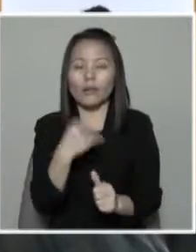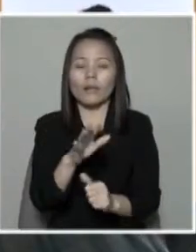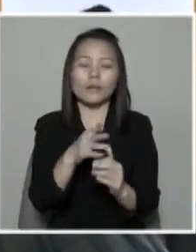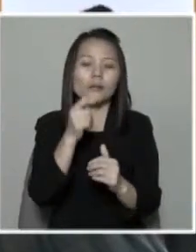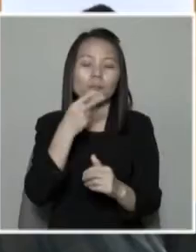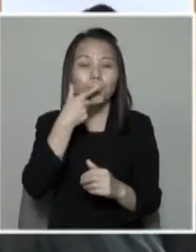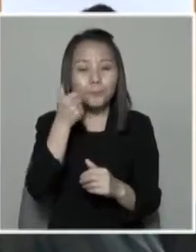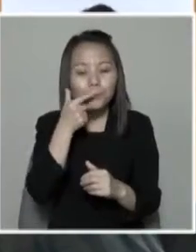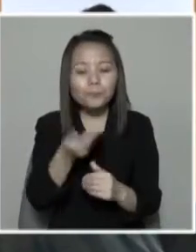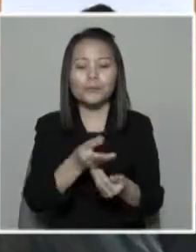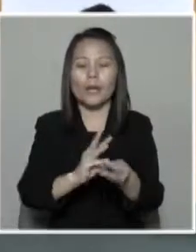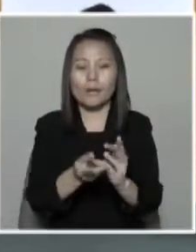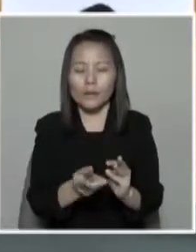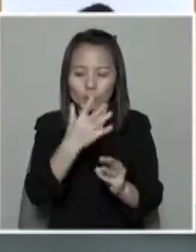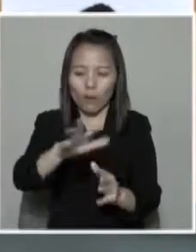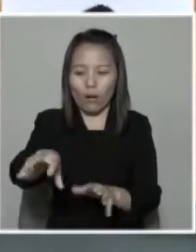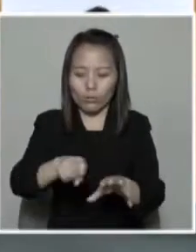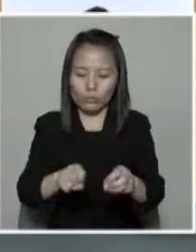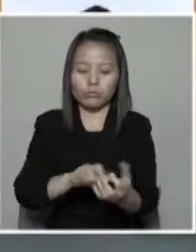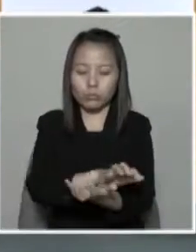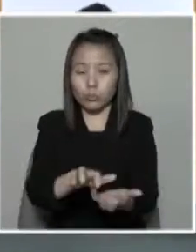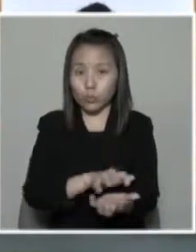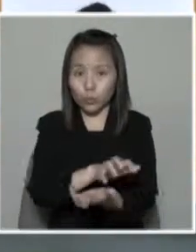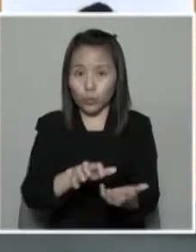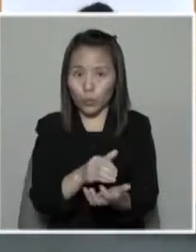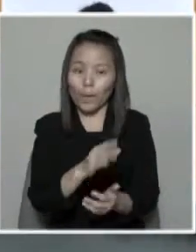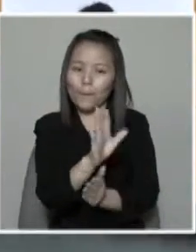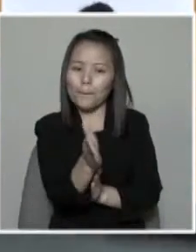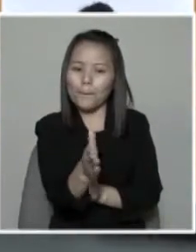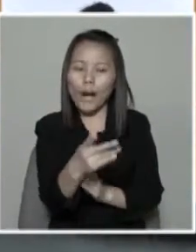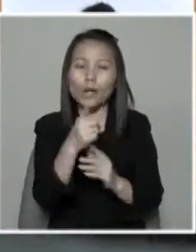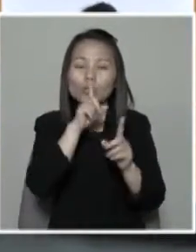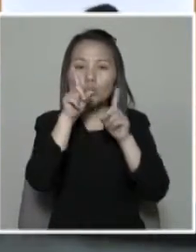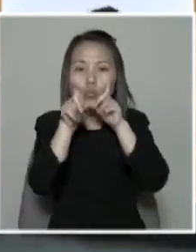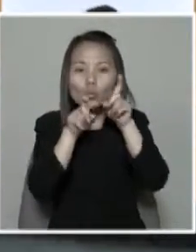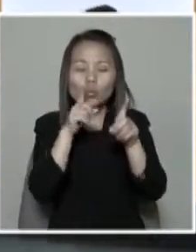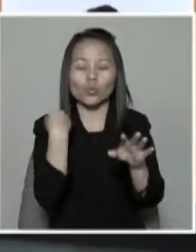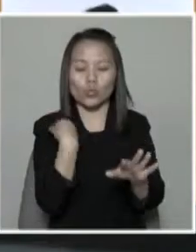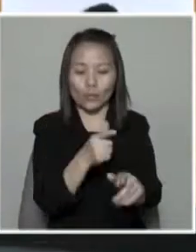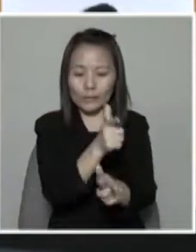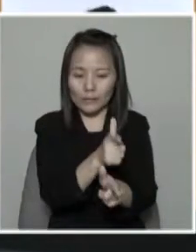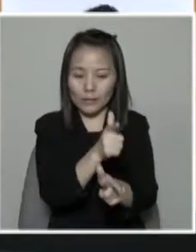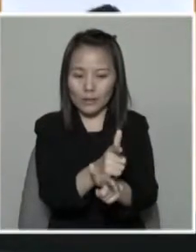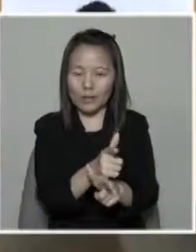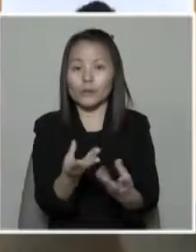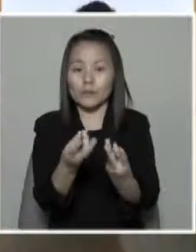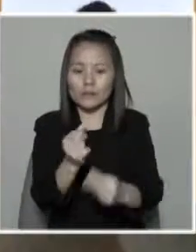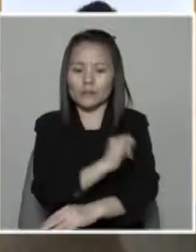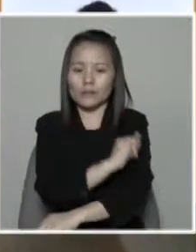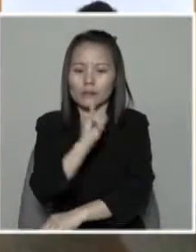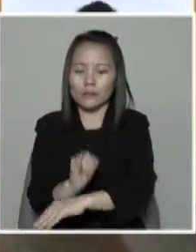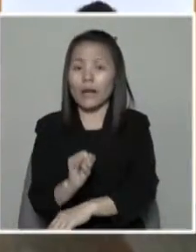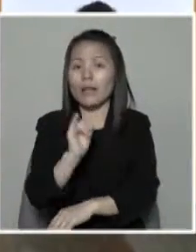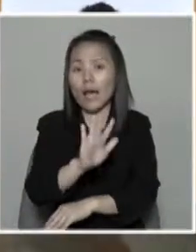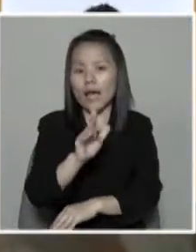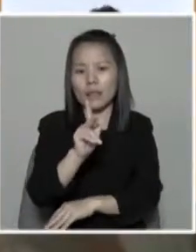คือส่วนผสมที่กลายมาเป็นหัวอาหารออร์แกนิกสำหรับเลี้ยงปลาดุกอย่างง่ายๆบนพื้นที่5ตารางเมตรหรือจะเป็น